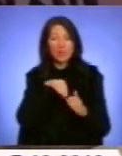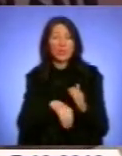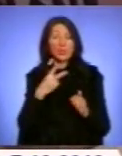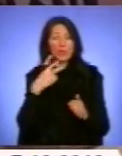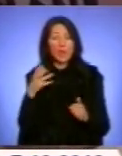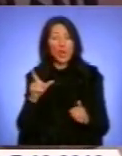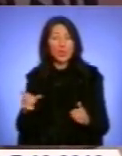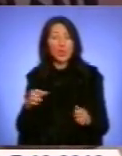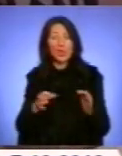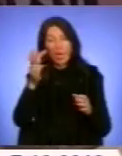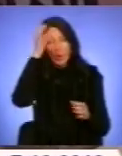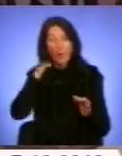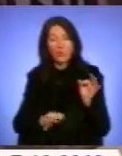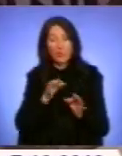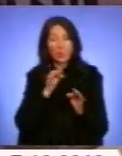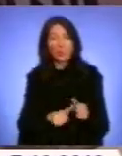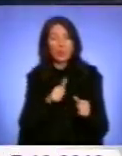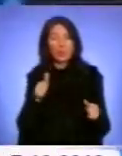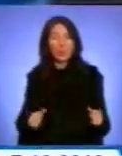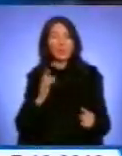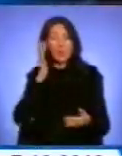відставці, політики та громадські діячі.